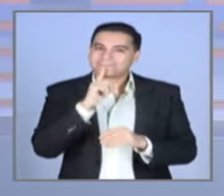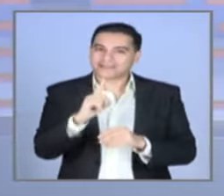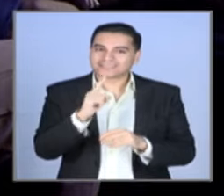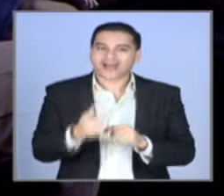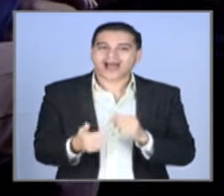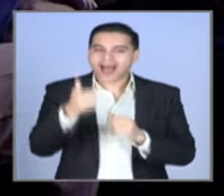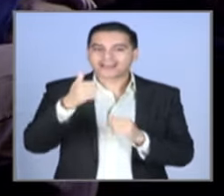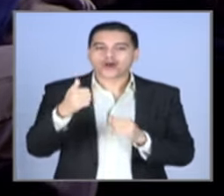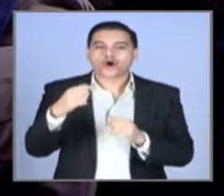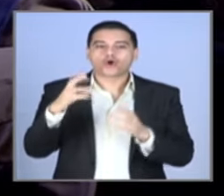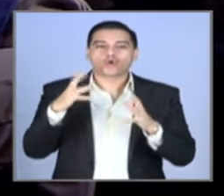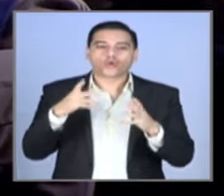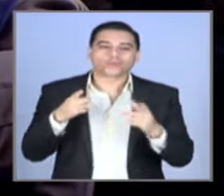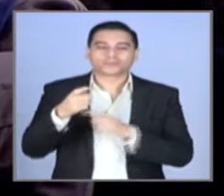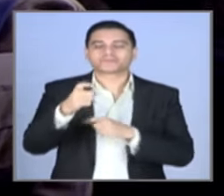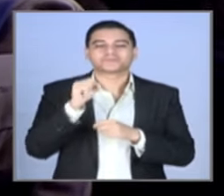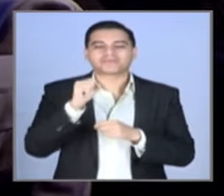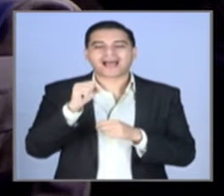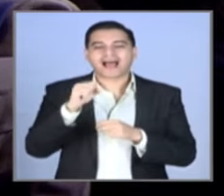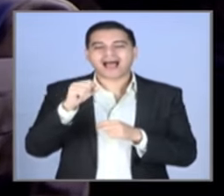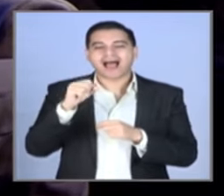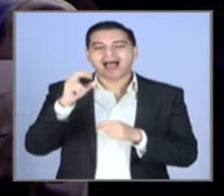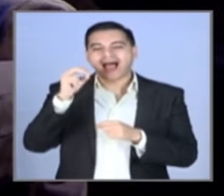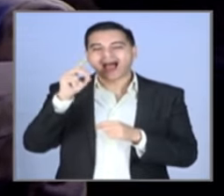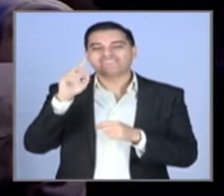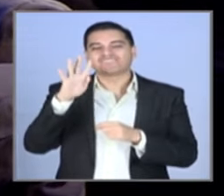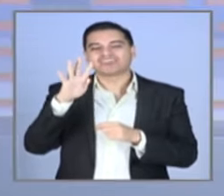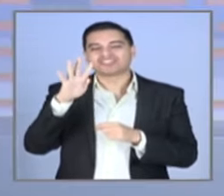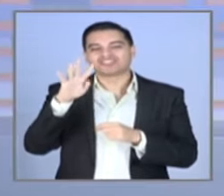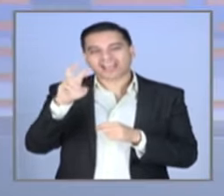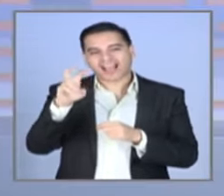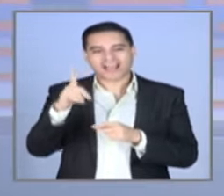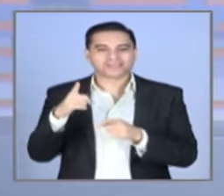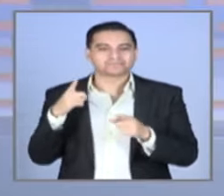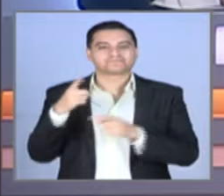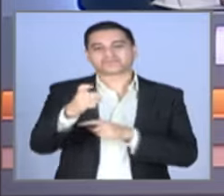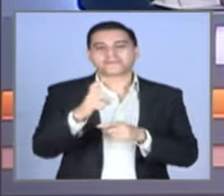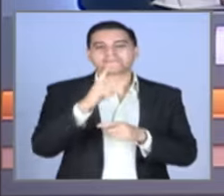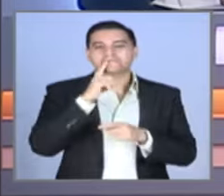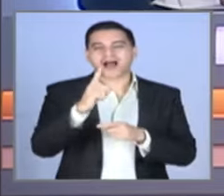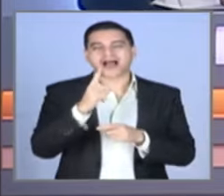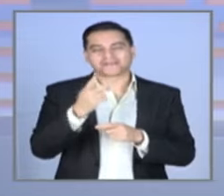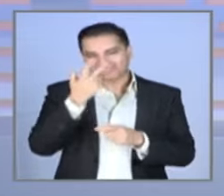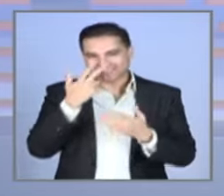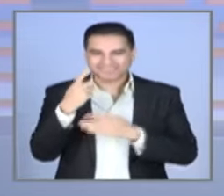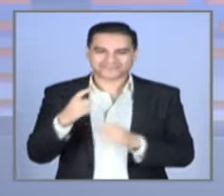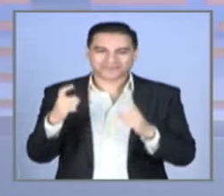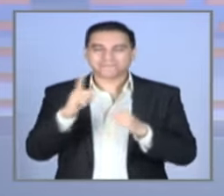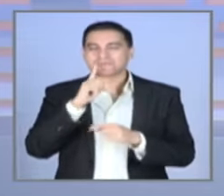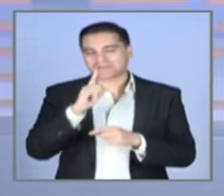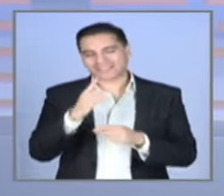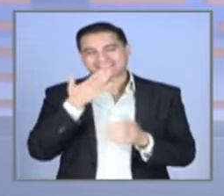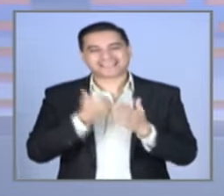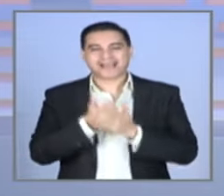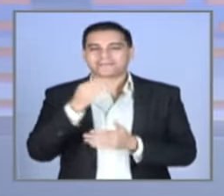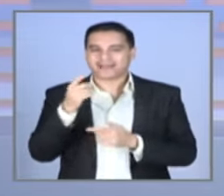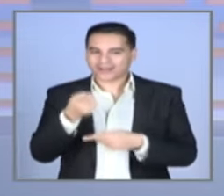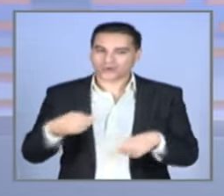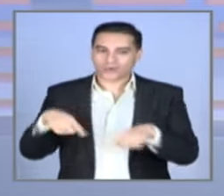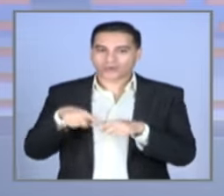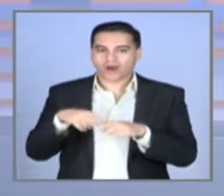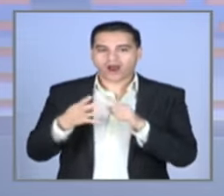قفشه. بالظبط كده. القضيه ممكن يعني. القضيه ممكن هي اللي حلوه الحقيقه. ولكن جميل جدا ان انتوا